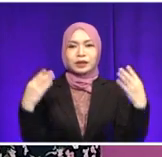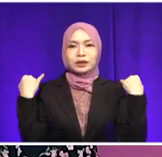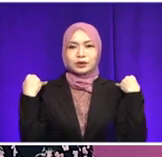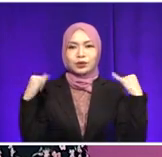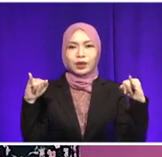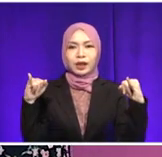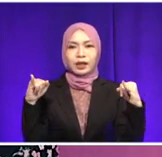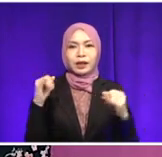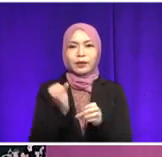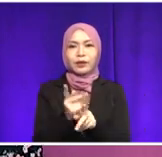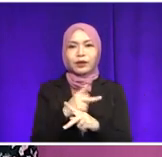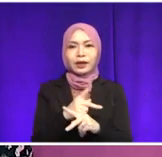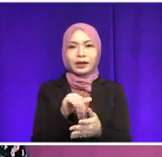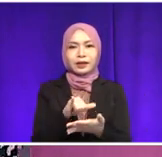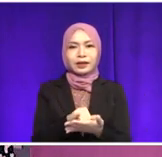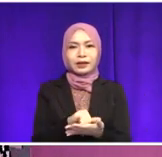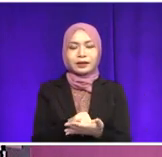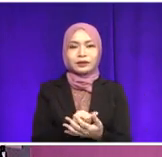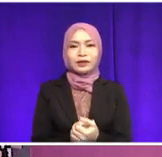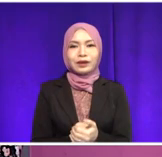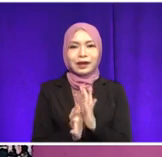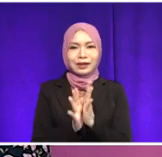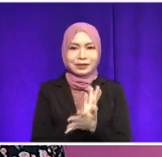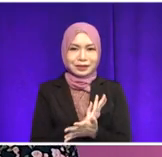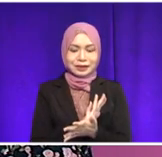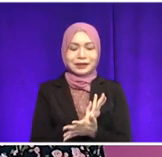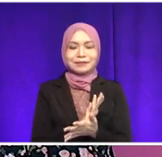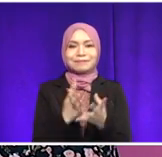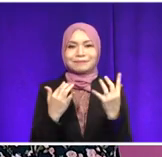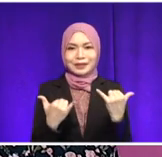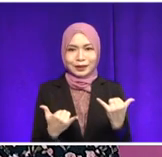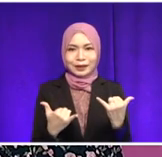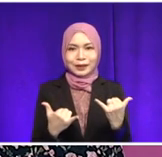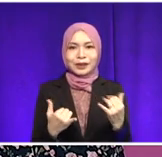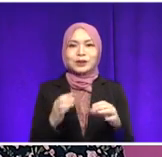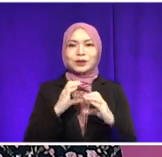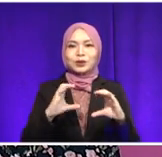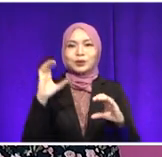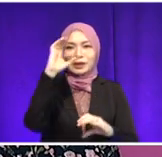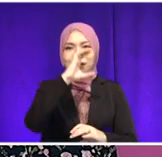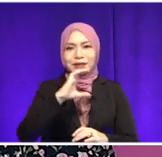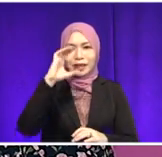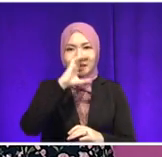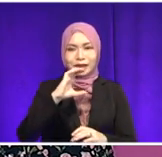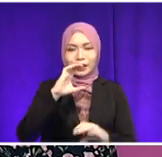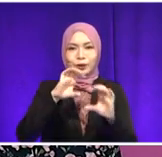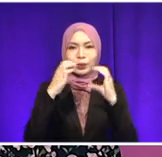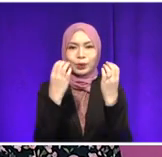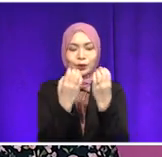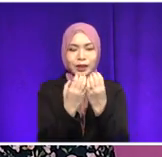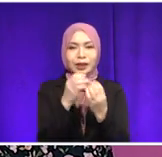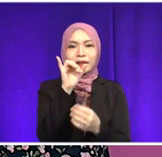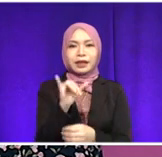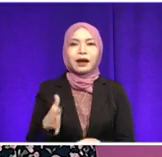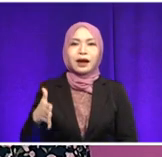sasaran yang lebih khusus nah jadi kita dapat mencari kumpulan sasaran yang memang akan mengguna ke